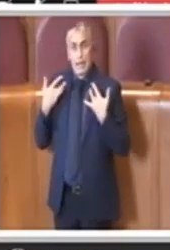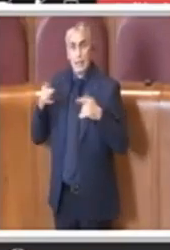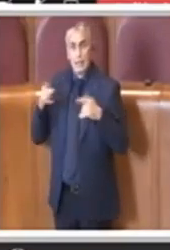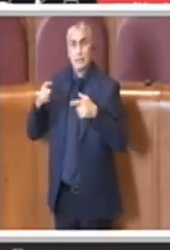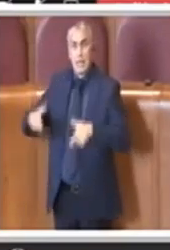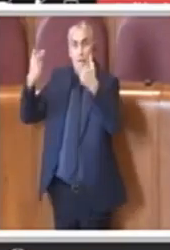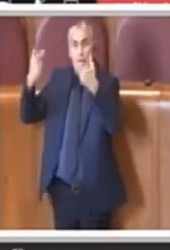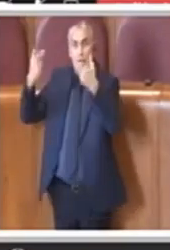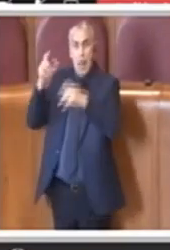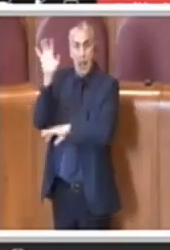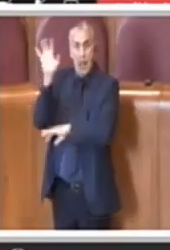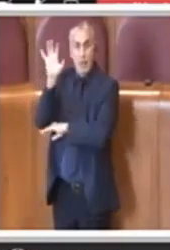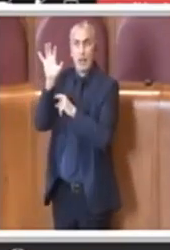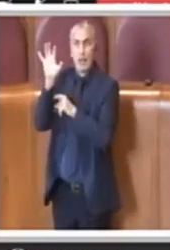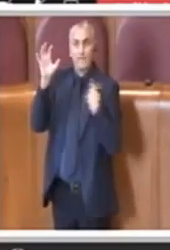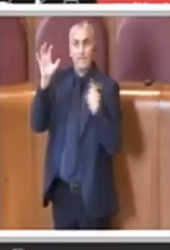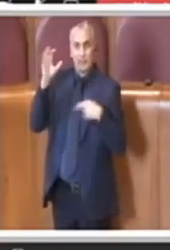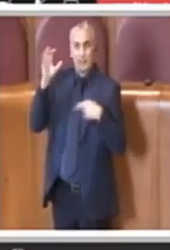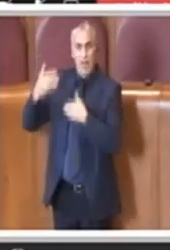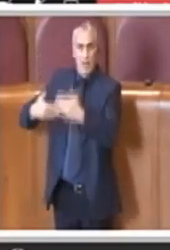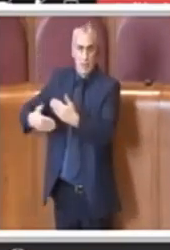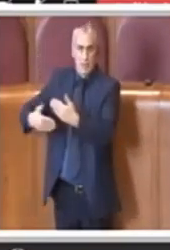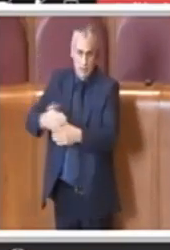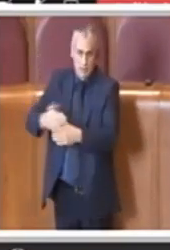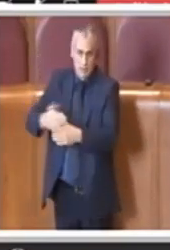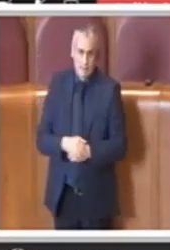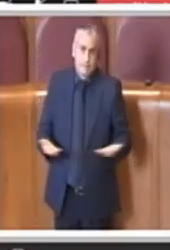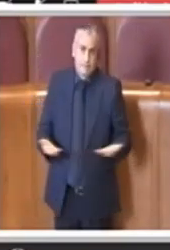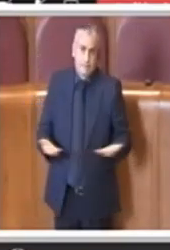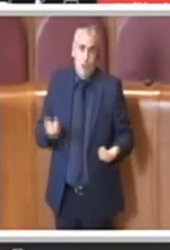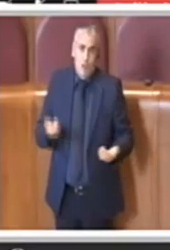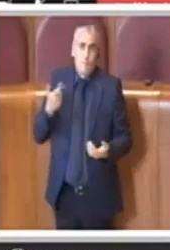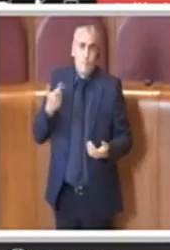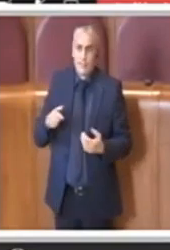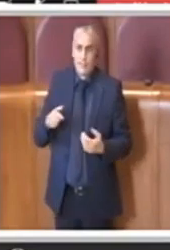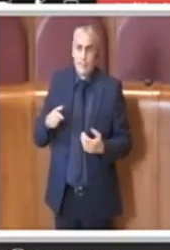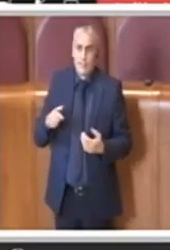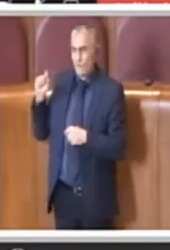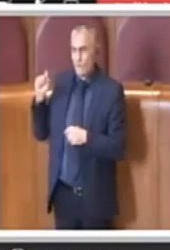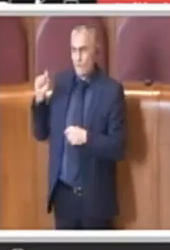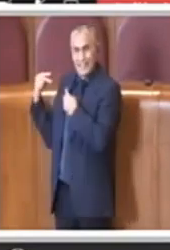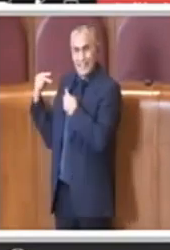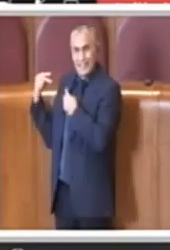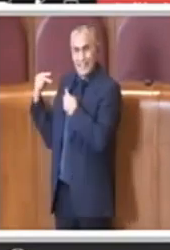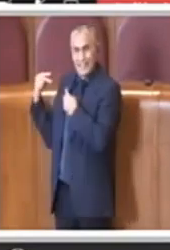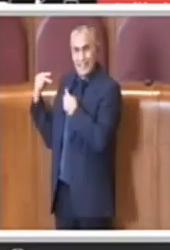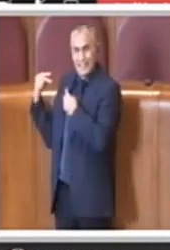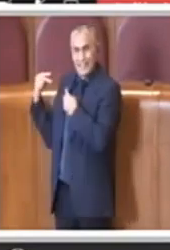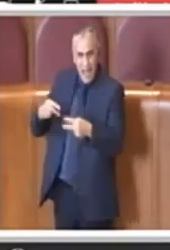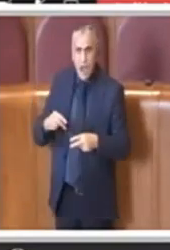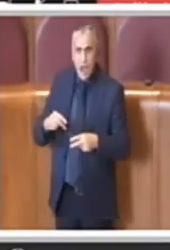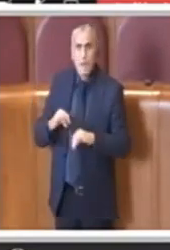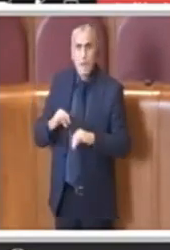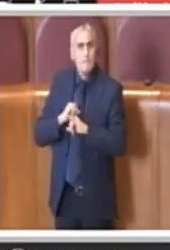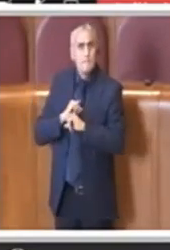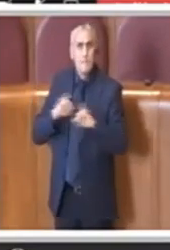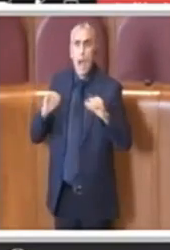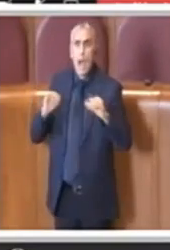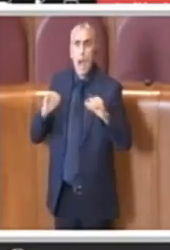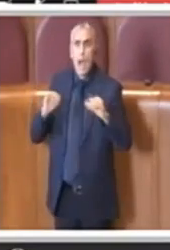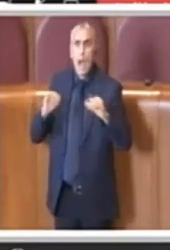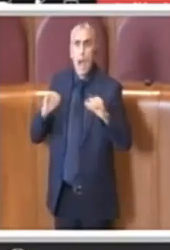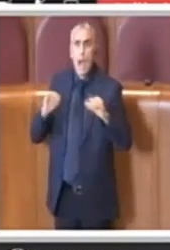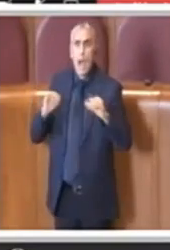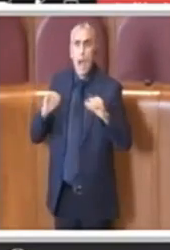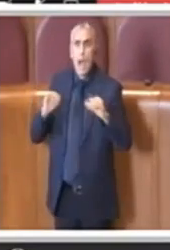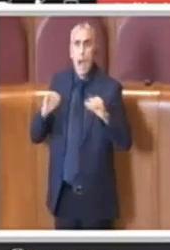di continuare a vivere. Questo perché negli ultimi anni, in 20 anni, non vi è mai stata una manutenzione del verde